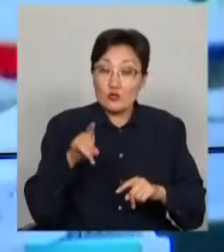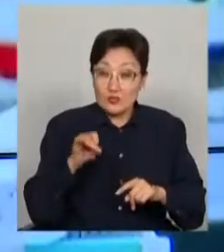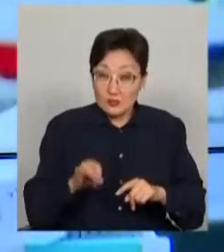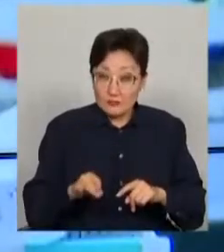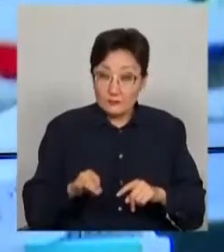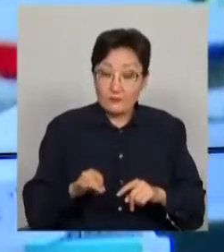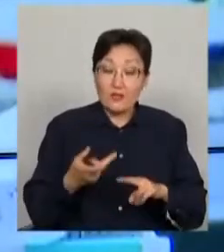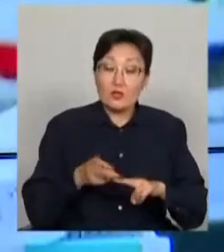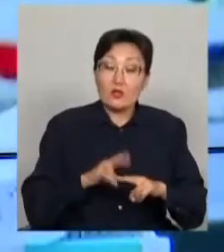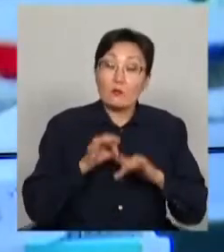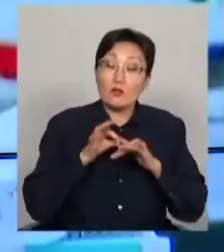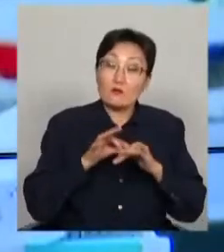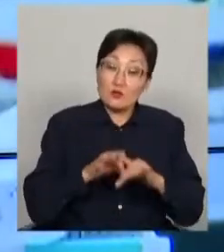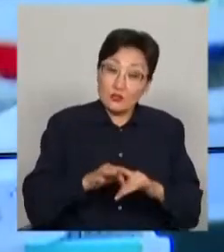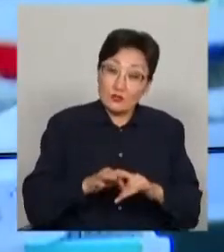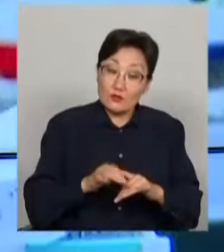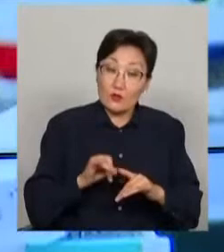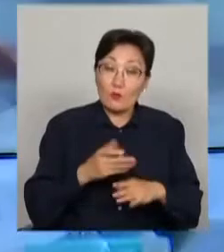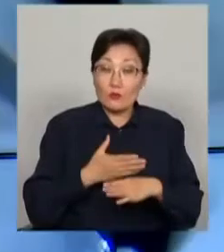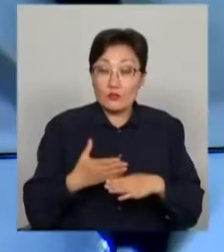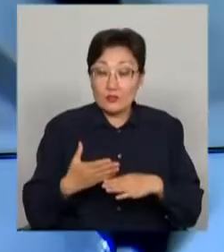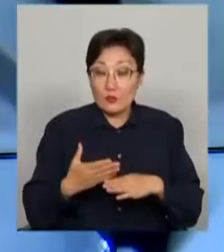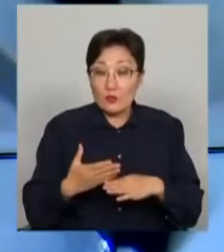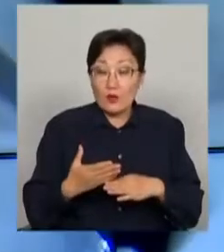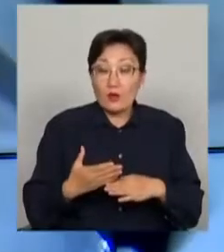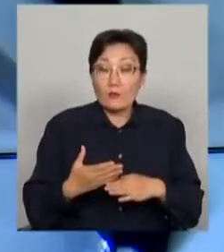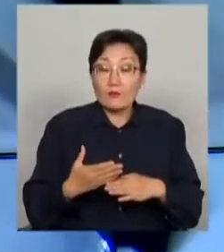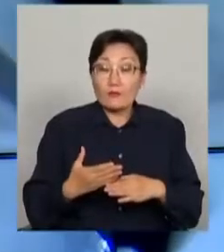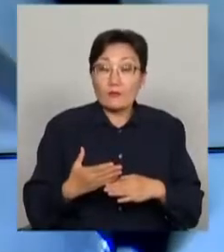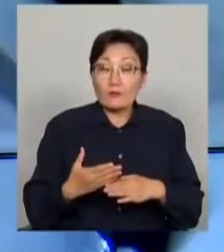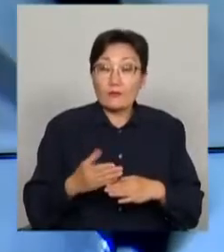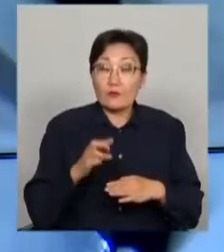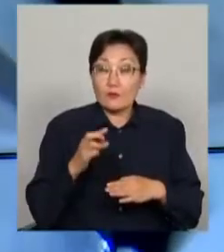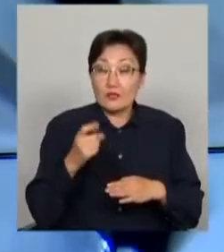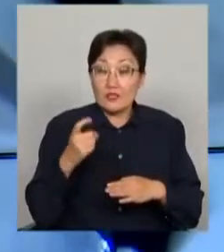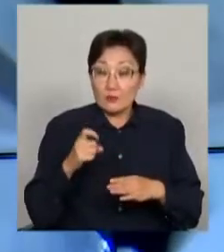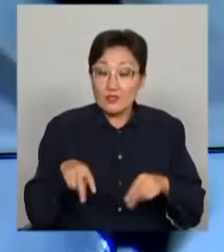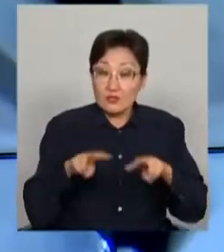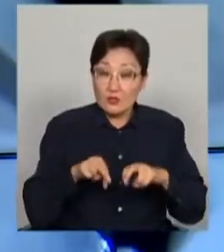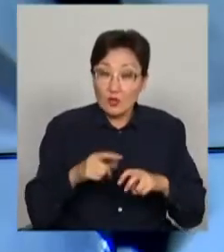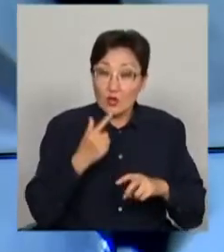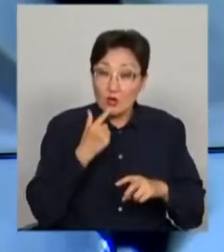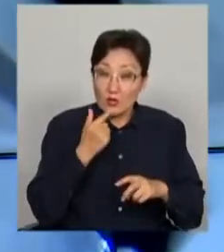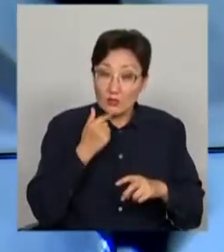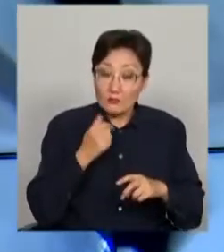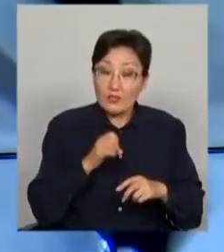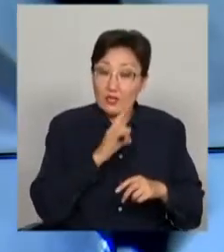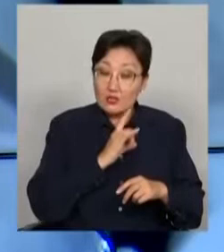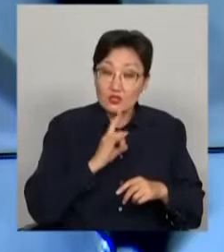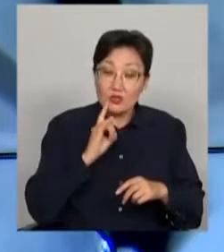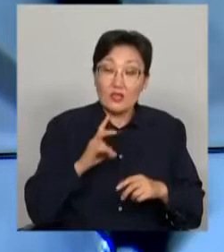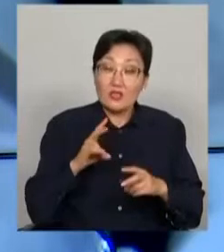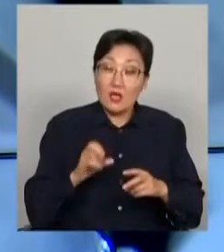скрининг, который проводится, и после него берется, значит, биохимический скрининг. Кровь у женщины берется